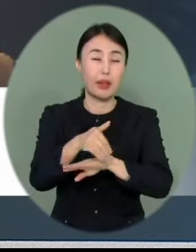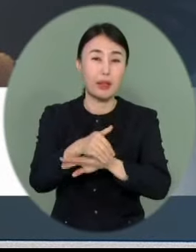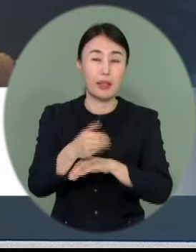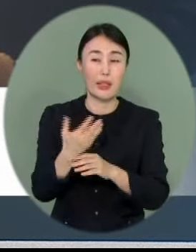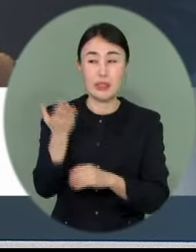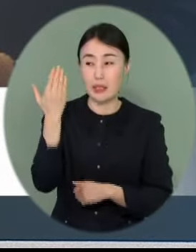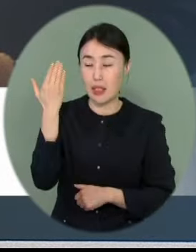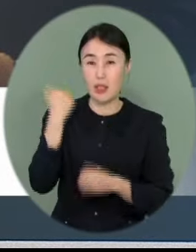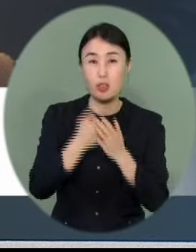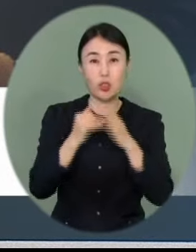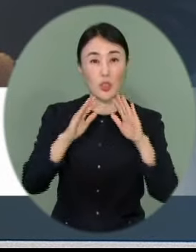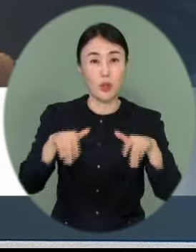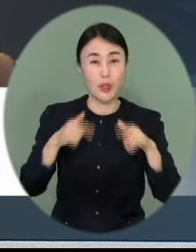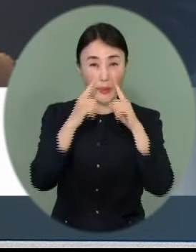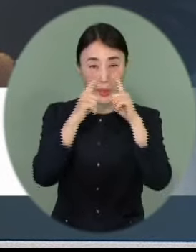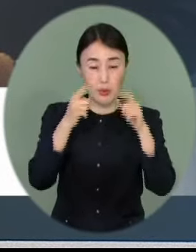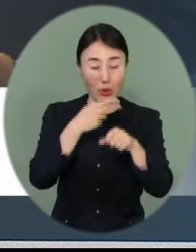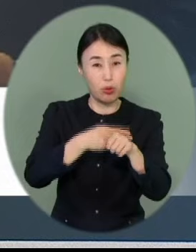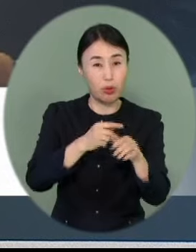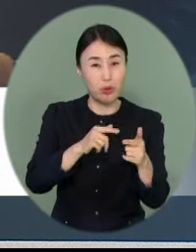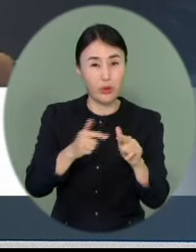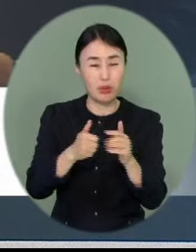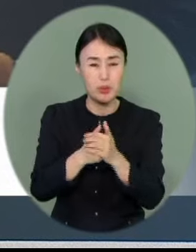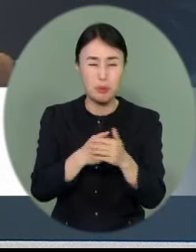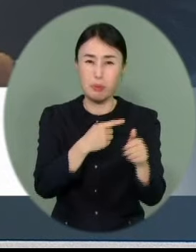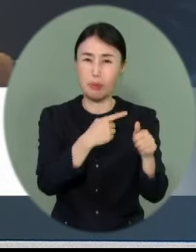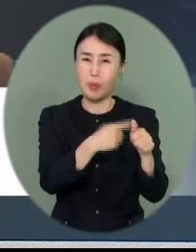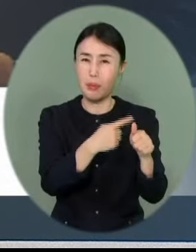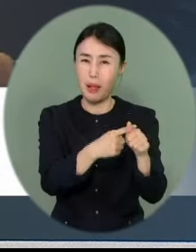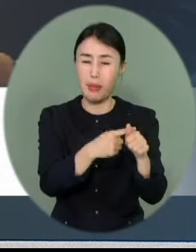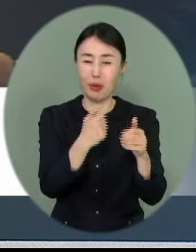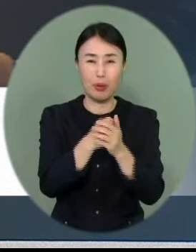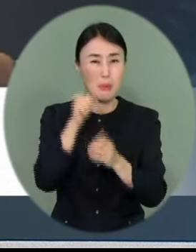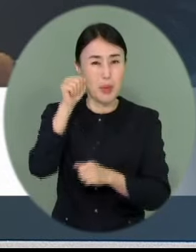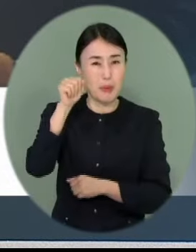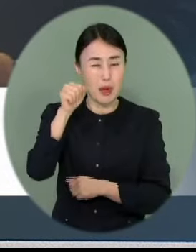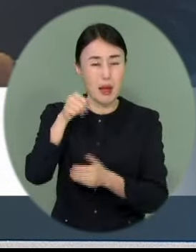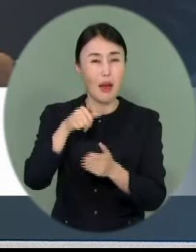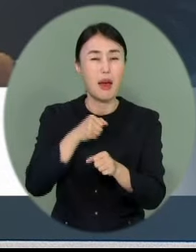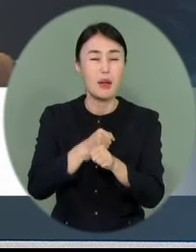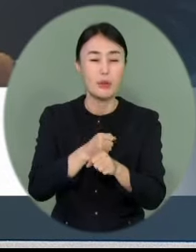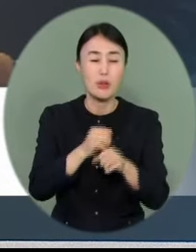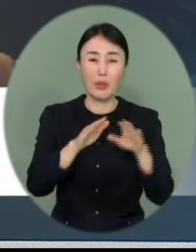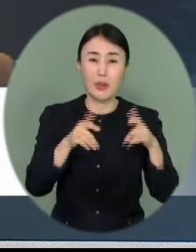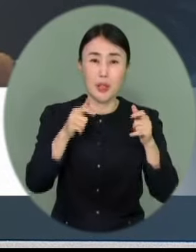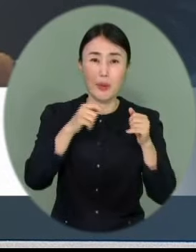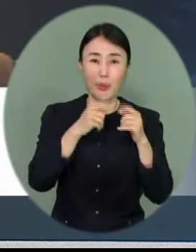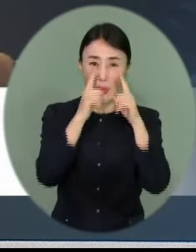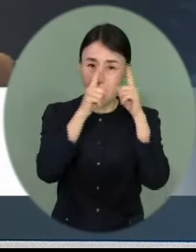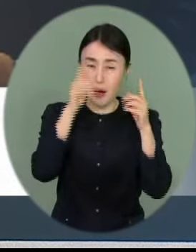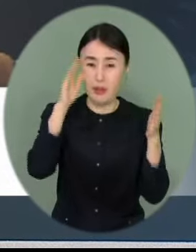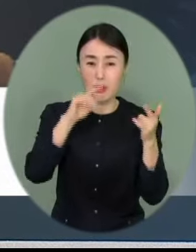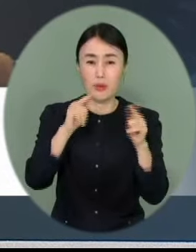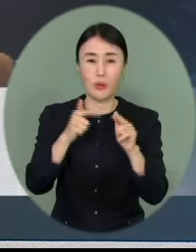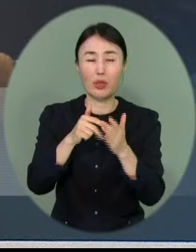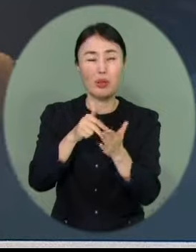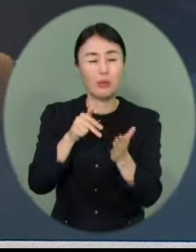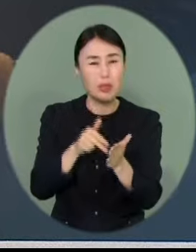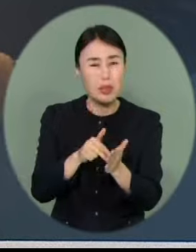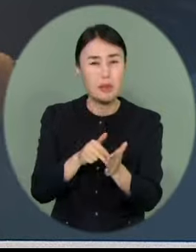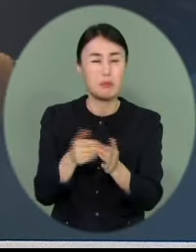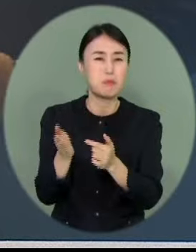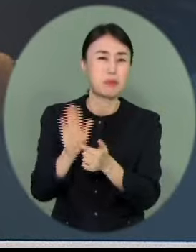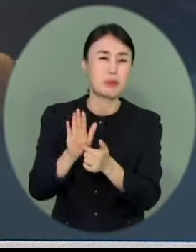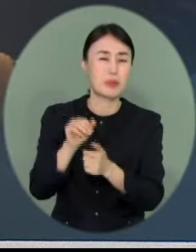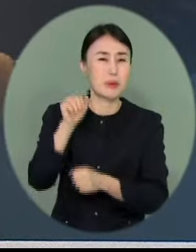교수들이 윤석열 대통령을 규탄하는 시국선언을 한 데 이어 오늘은 전남대 학생들도 시국선언에 나섰습니다. 김초롱